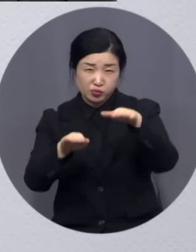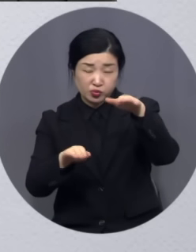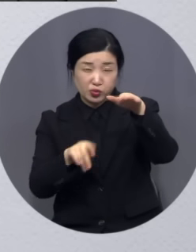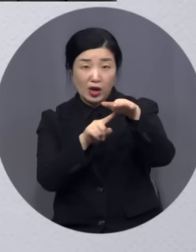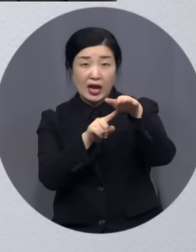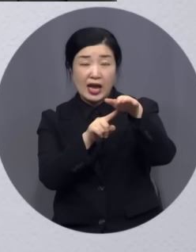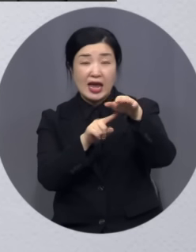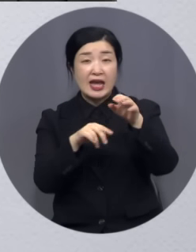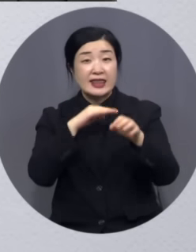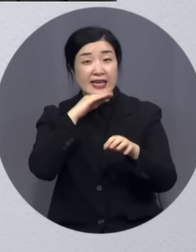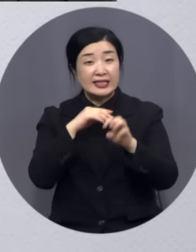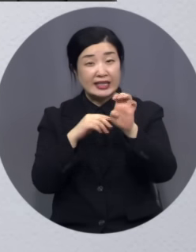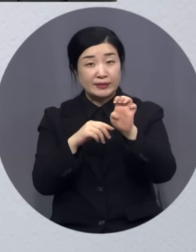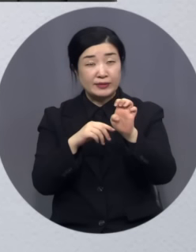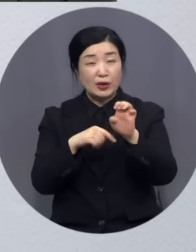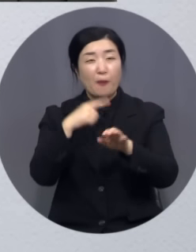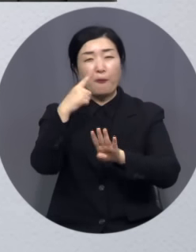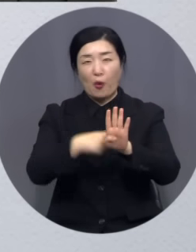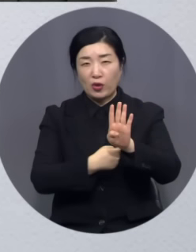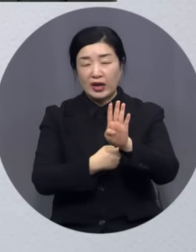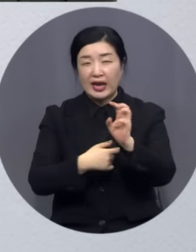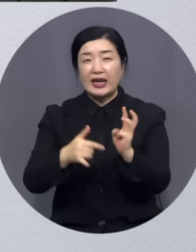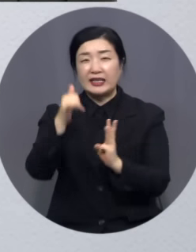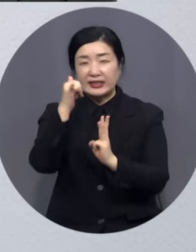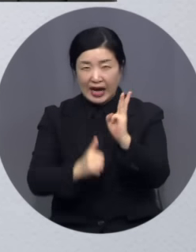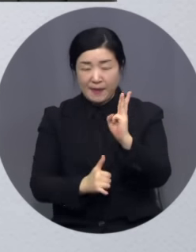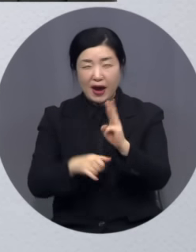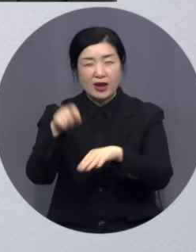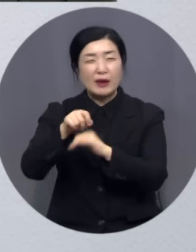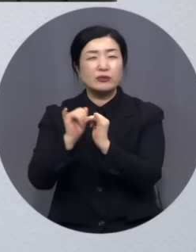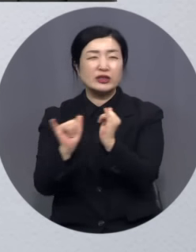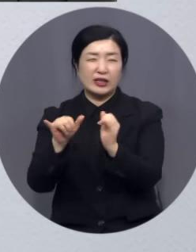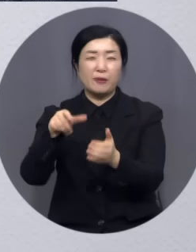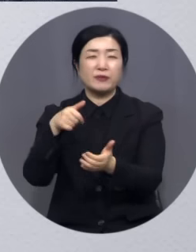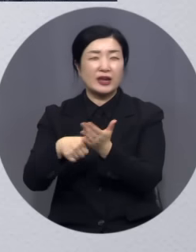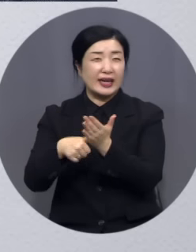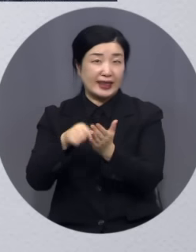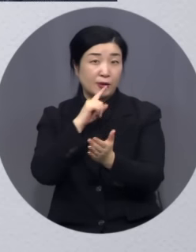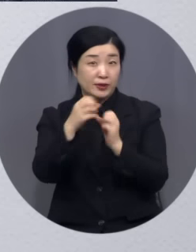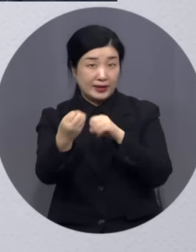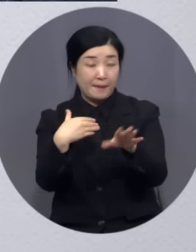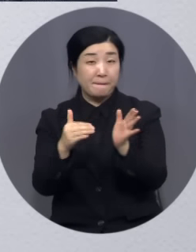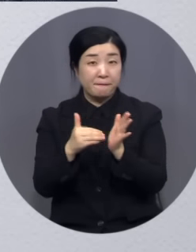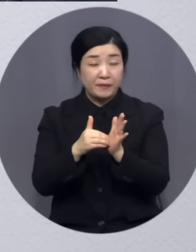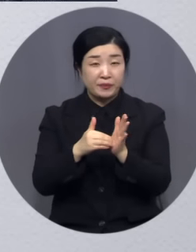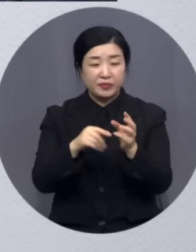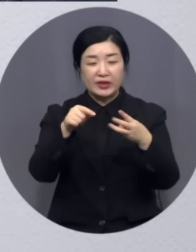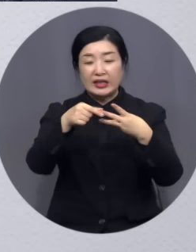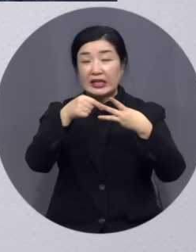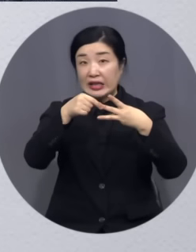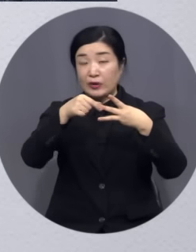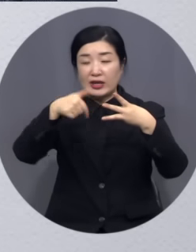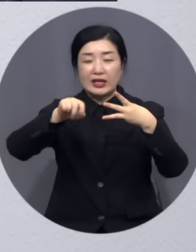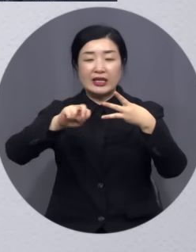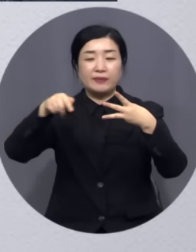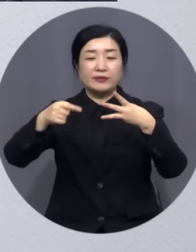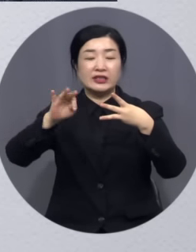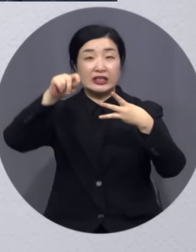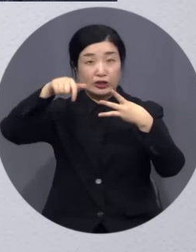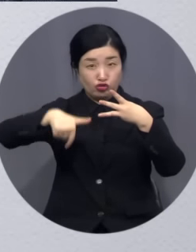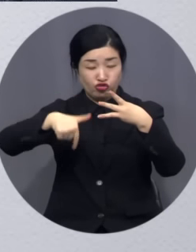40대와 봉개동 삼양동 화이트 칼라 층에서 높았습니다 김승욱 후보 지지도는 60대